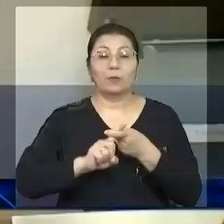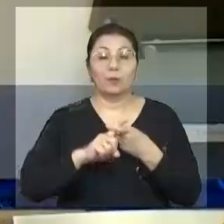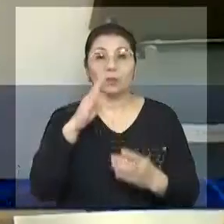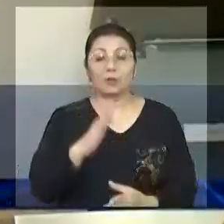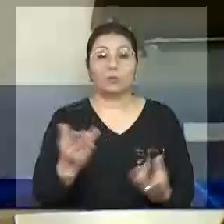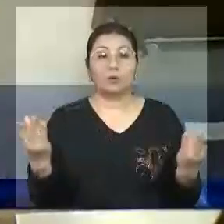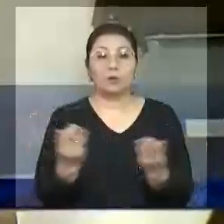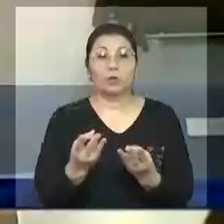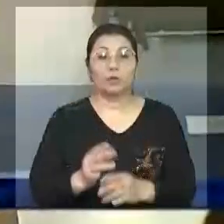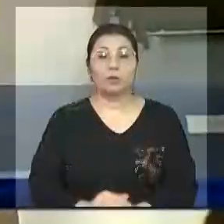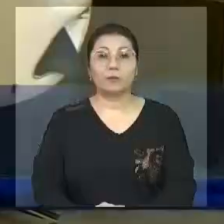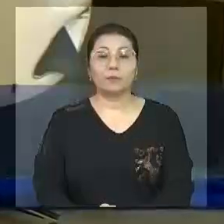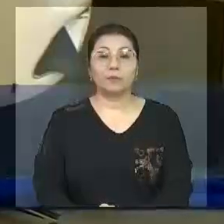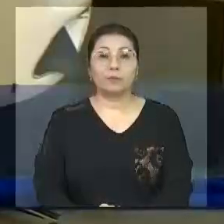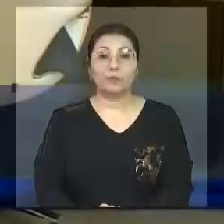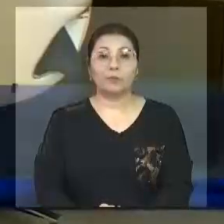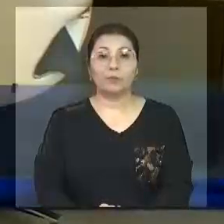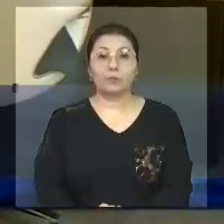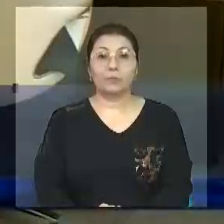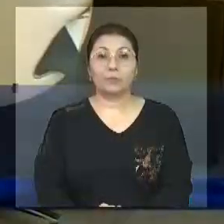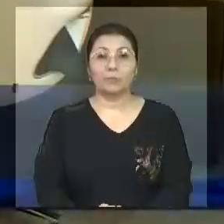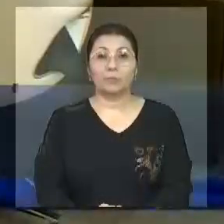де тиісті байланыс орнату керек. Мирай Сатай, Руслан Елтаев, Ақтөбе телеарнасы.